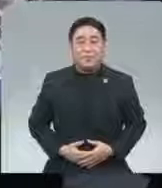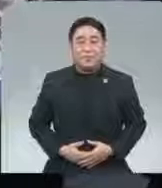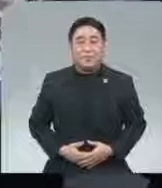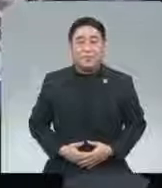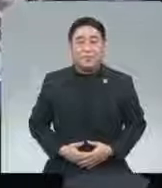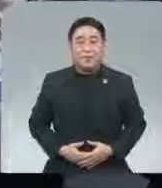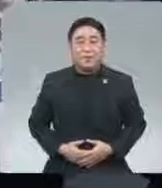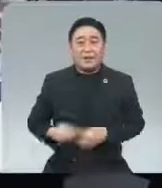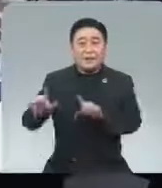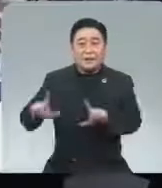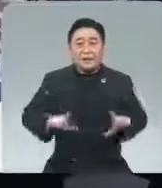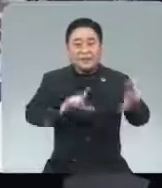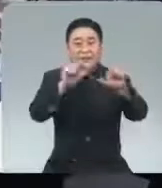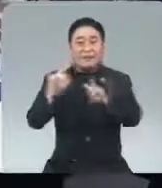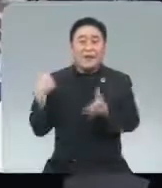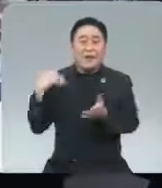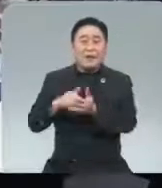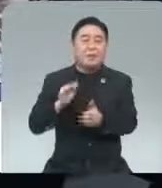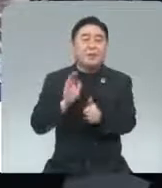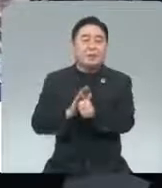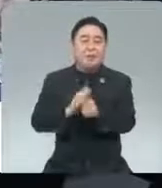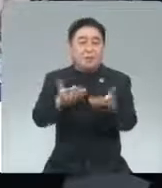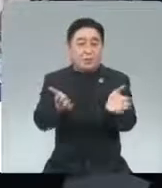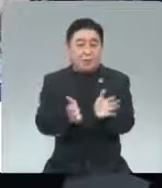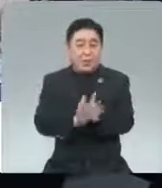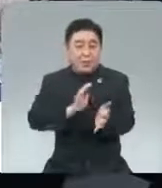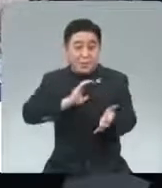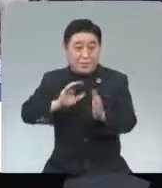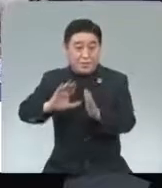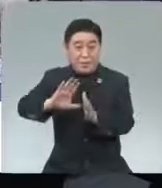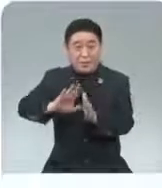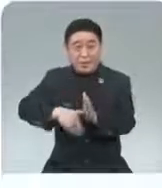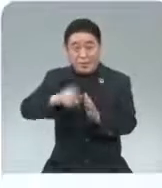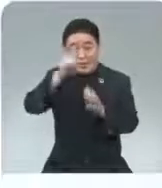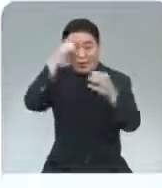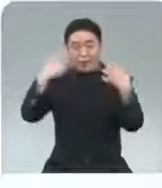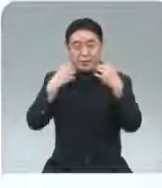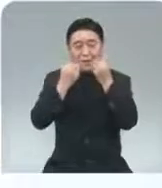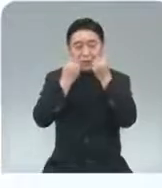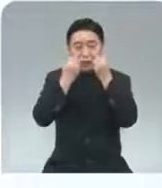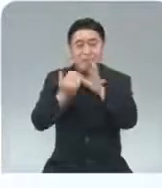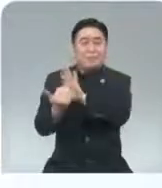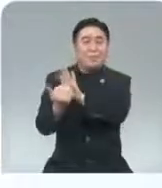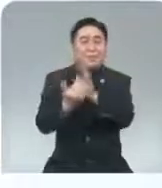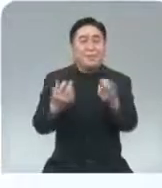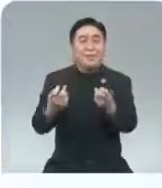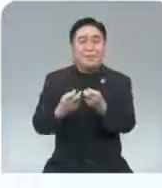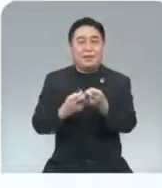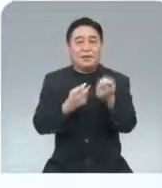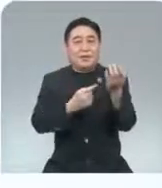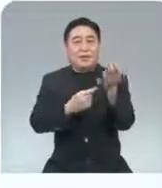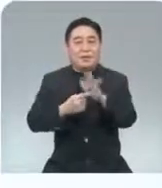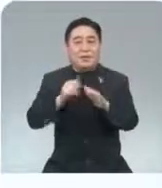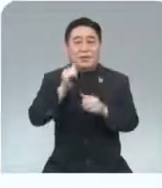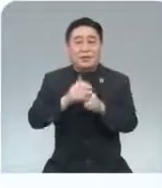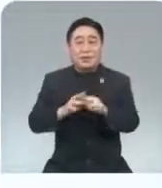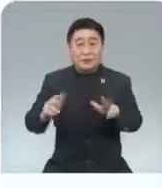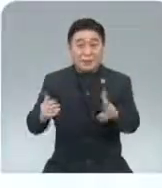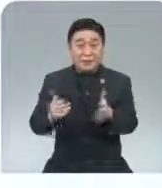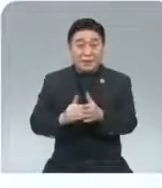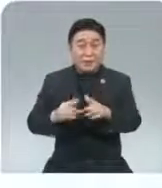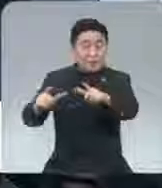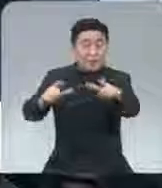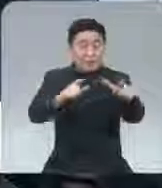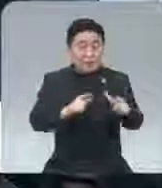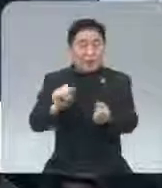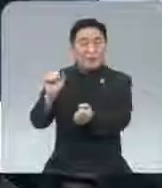regierungsmaßnahmen zur coraline der mann sind heute bei einer von einem unterstützungs ausschuss für die rückkehr zur normalität veranstalteten